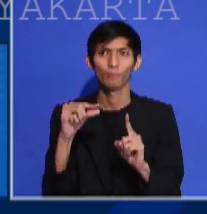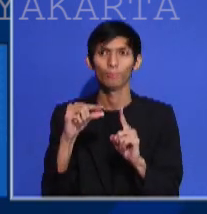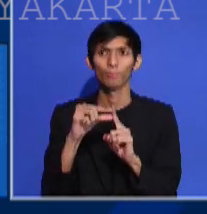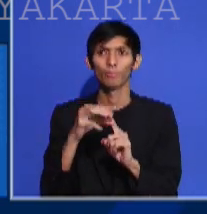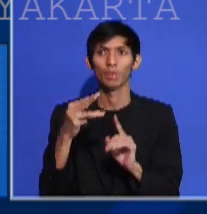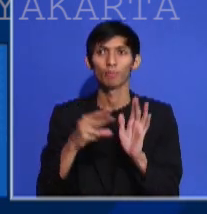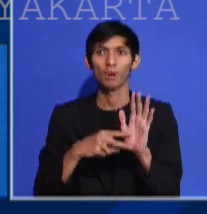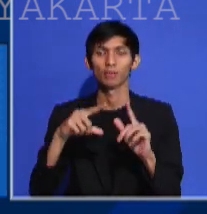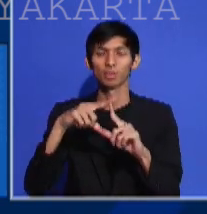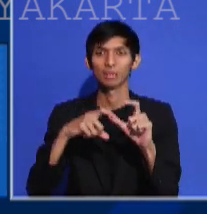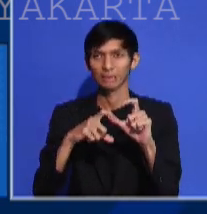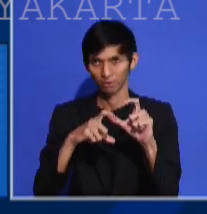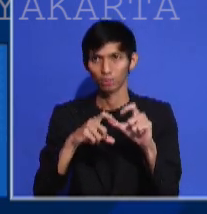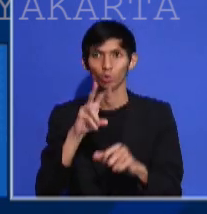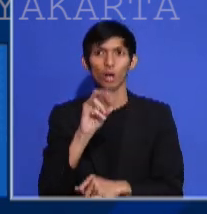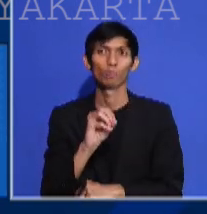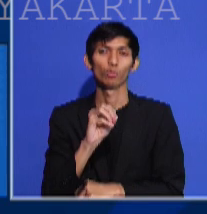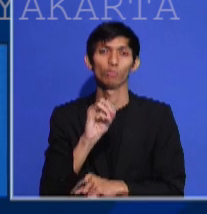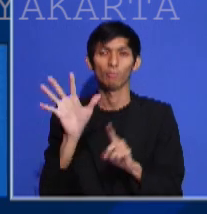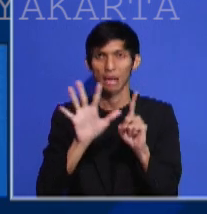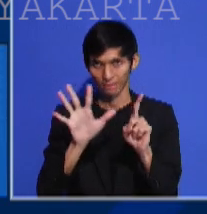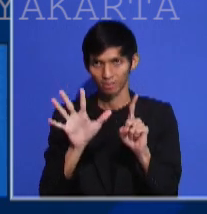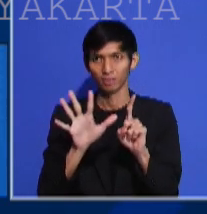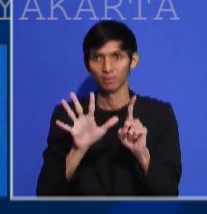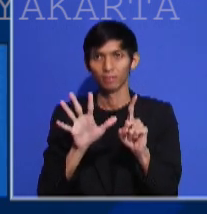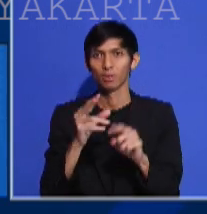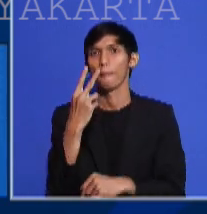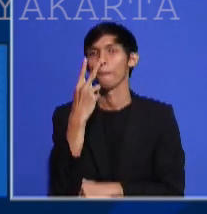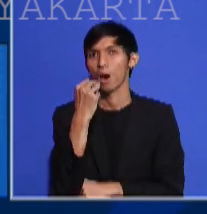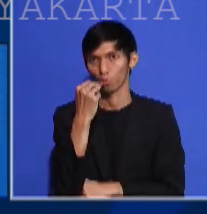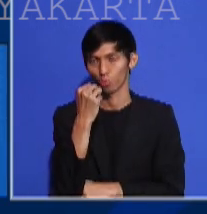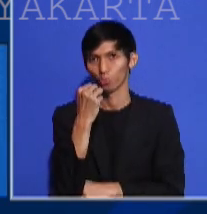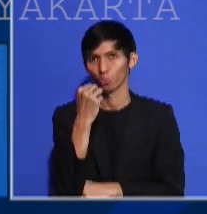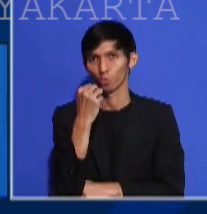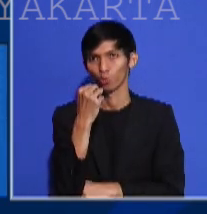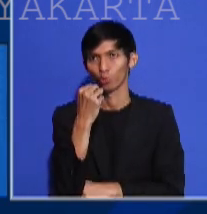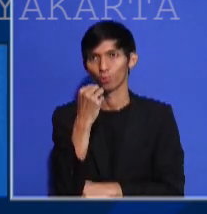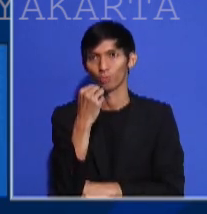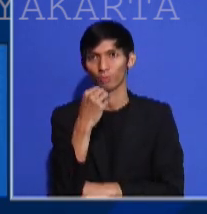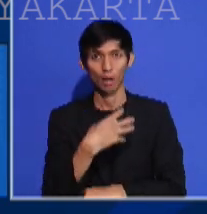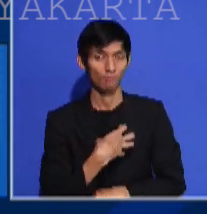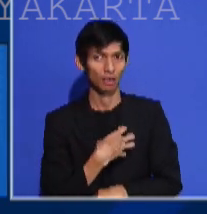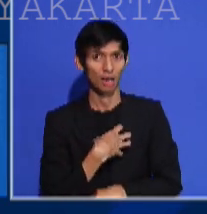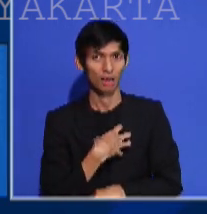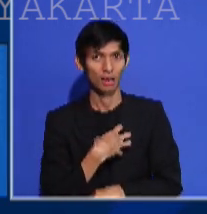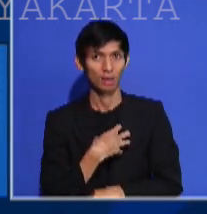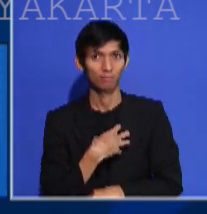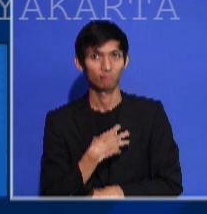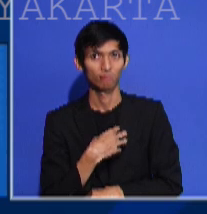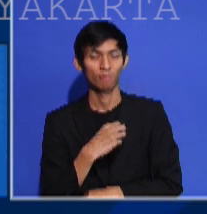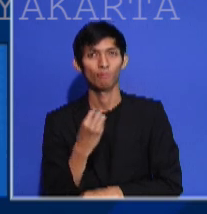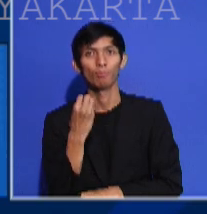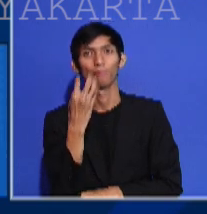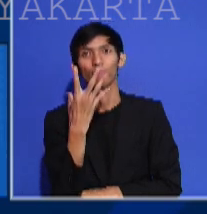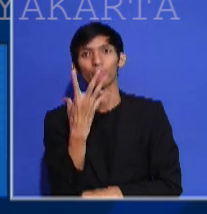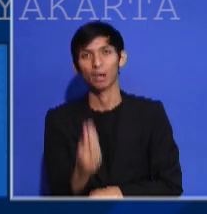201 itu saya meraih medali perak Oke medali perak pada Jang parnas Tahun